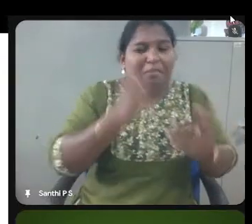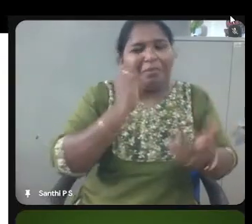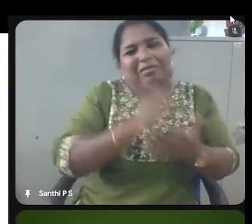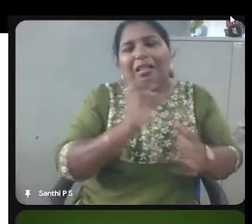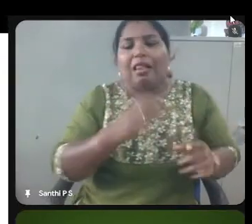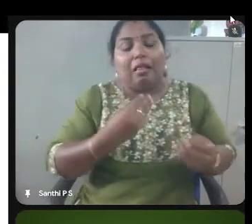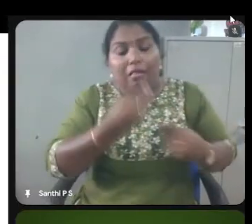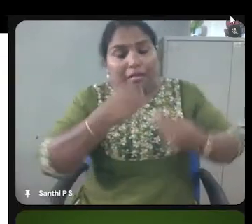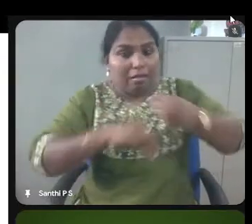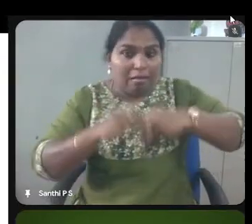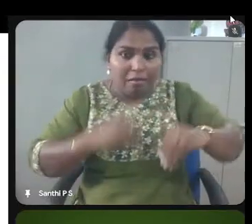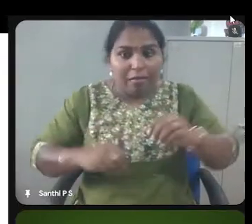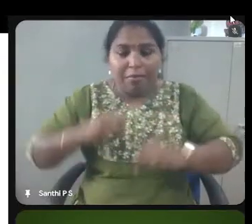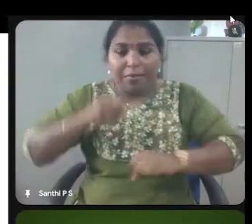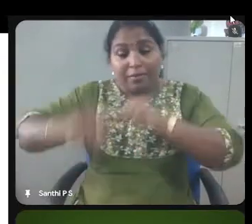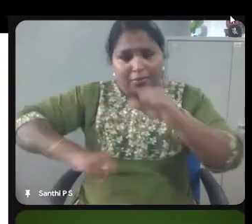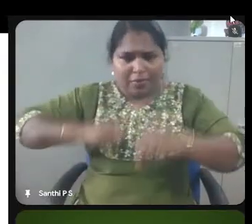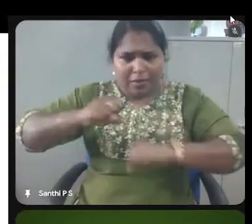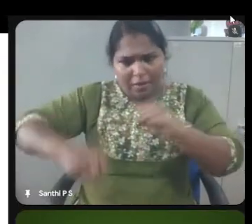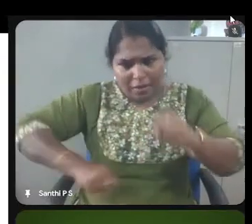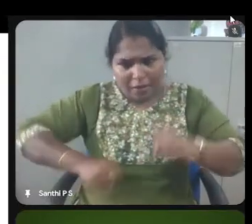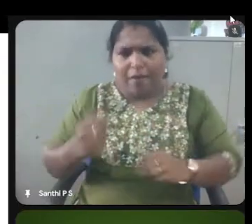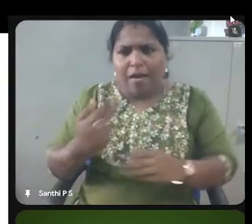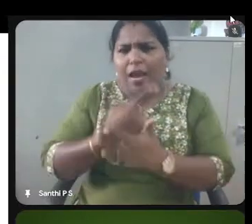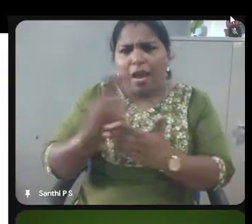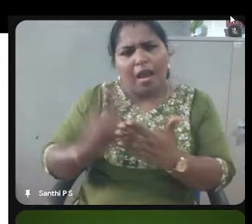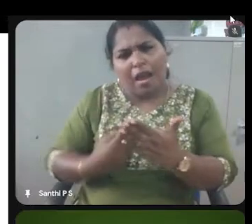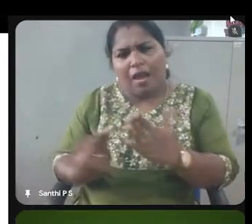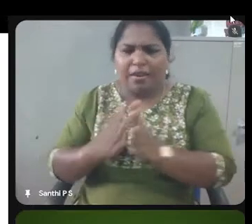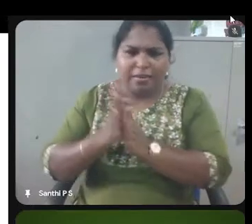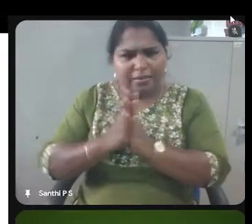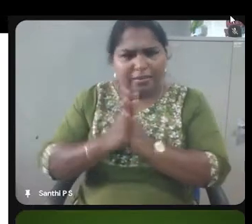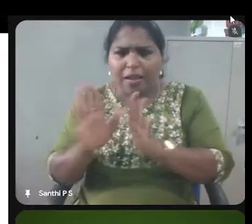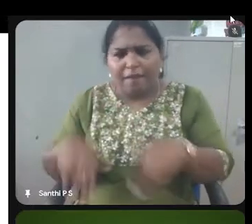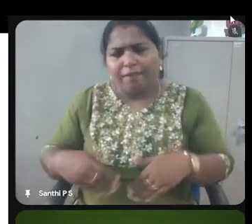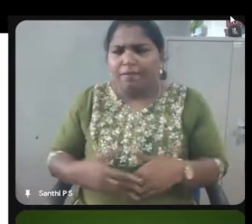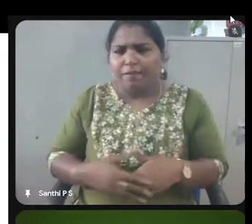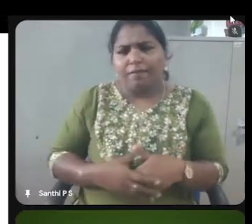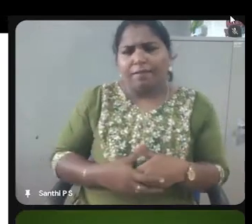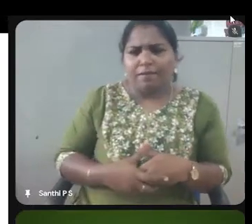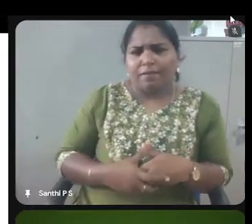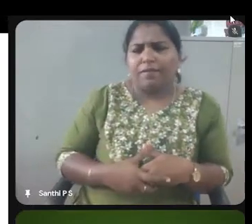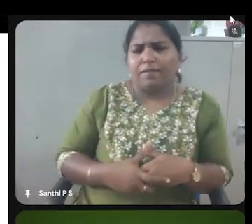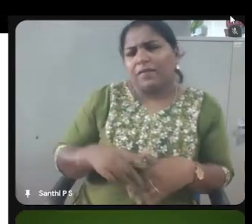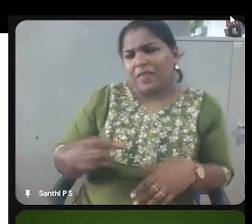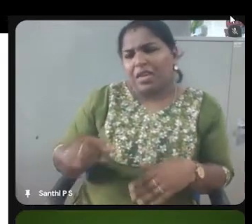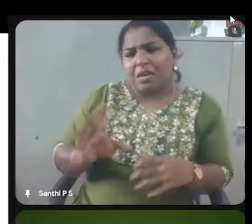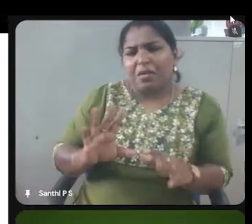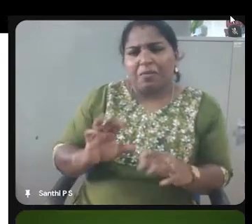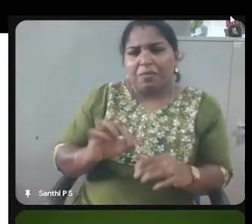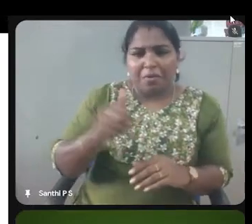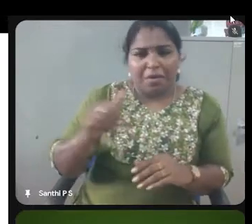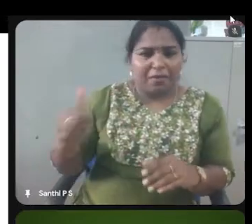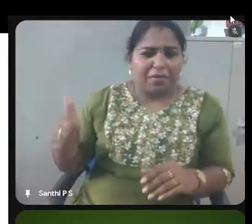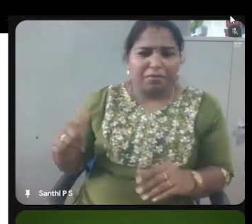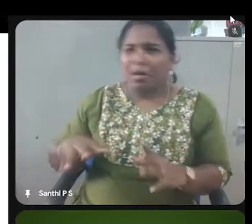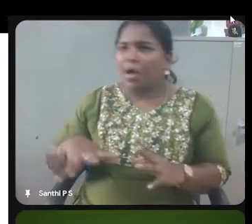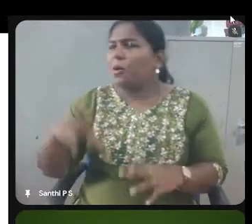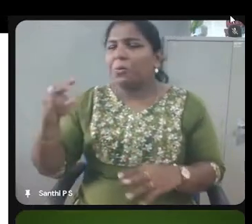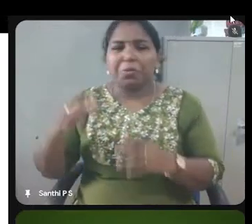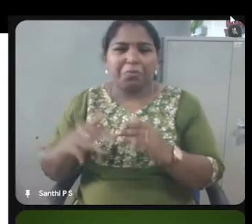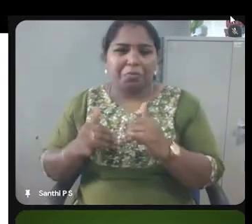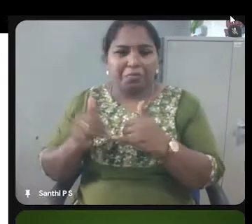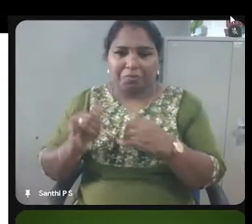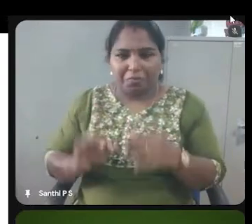ഓക്കെ, സൈക്ലിംഗ് അതുപോലെ ഈ പടങ്ങളൊക്കെ വരയ്ക്കാനായിട്ട് ഇൻട്രസ്റ്റഡ് ആണ്. അങ്ങനത്തെ ഒരു ഇതേ ഉള്ളൂ, വേറെ ഒന്നും അങ്ങനെ പുറത്തേക്കൊന്നും അങ്ങനെ